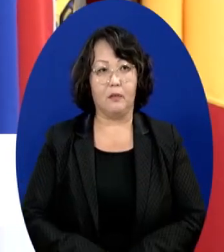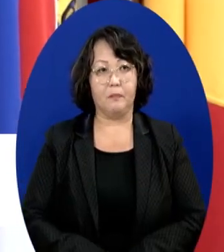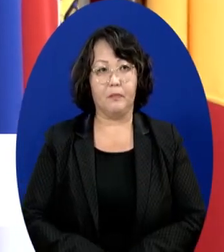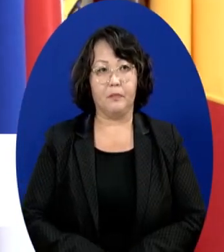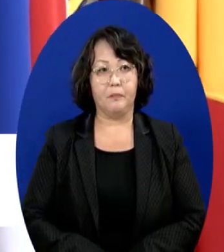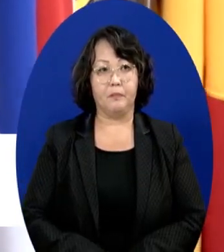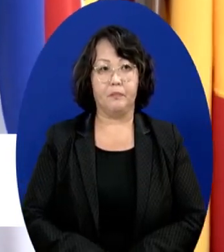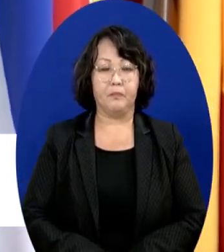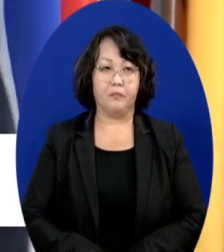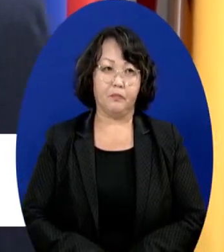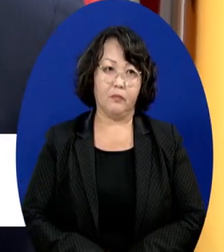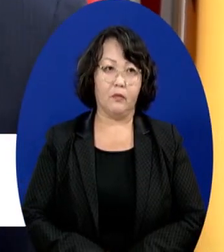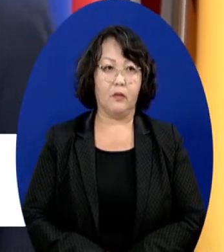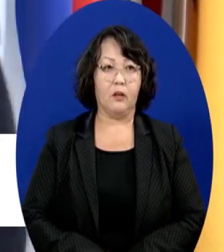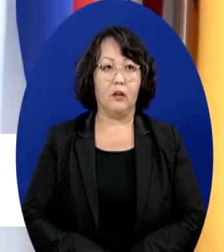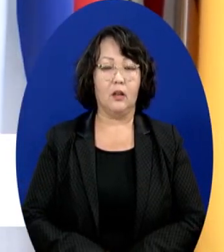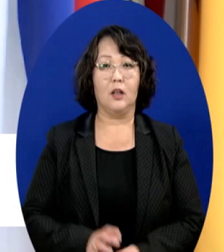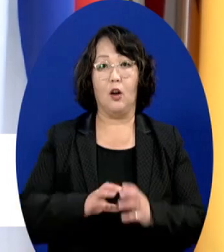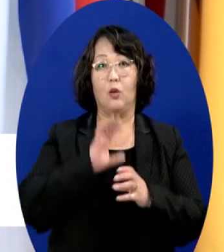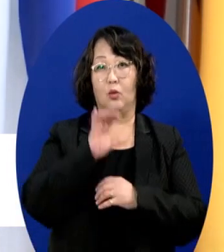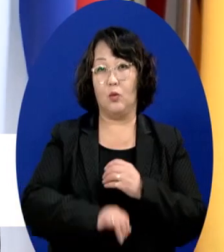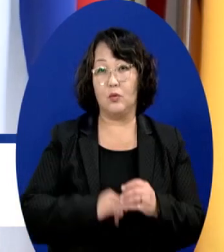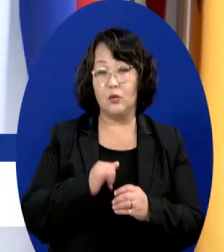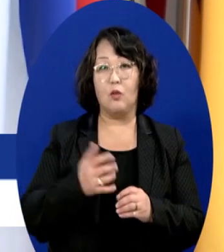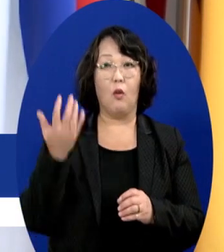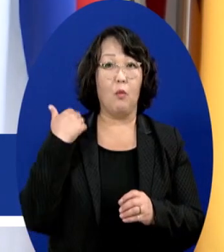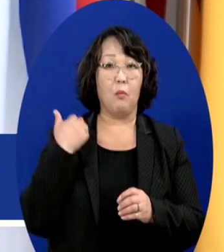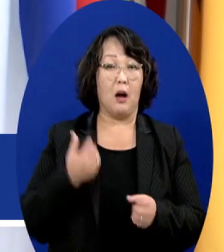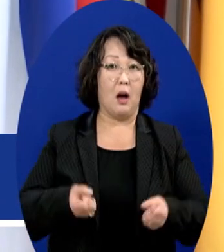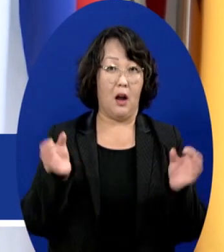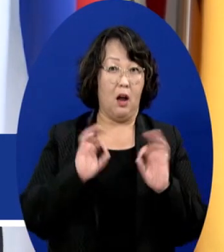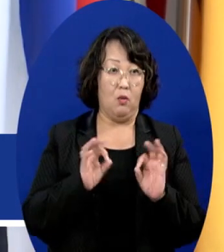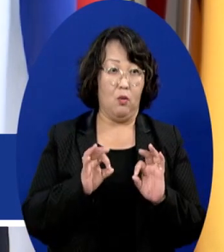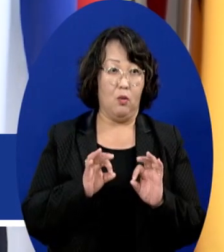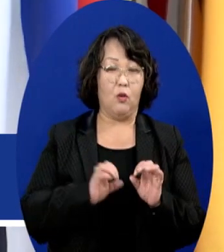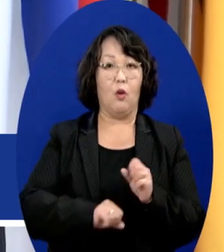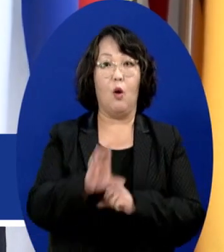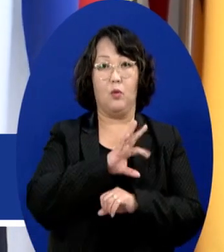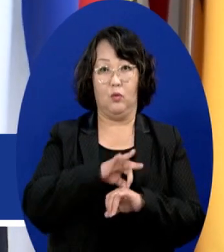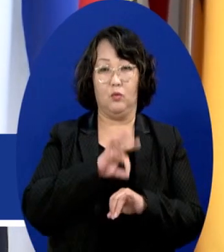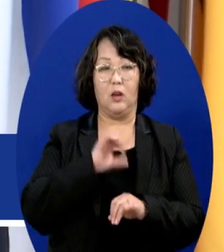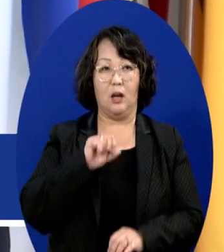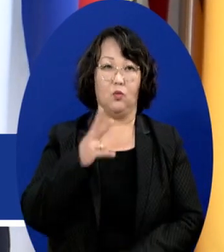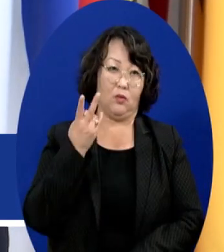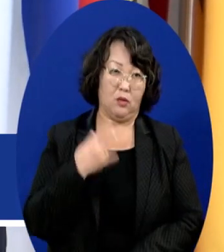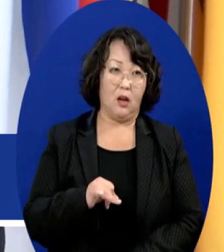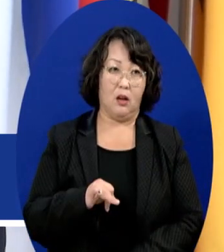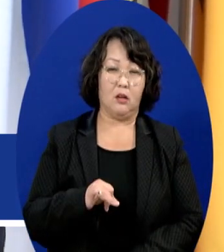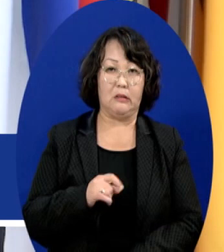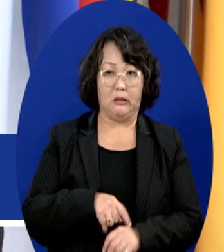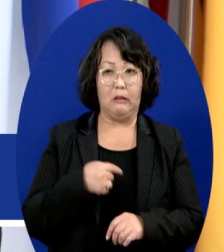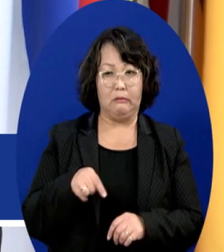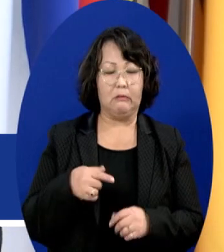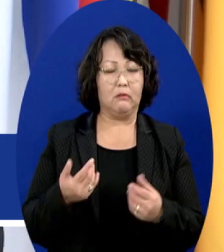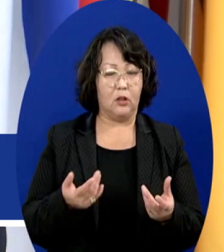It's my pride and privilege here to be standing. Дэлхийн ертөнцийн хувьд урд өмн тохиолж байгаагүй цар тахлын аюул эрсдэлтэй тулгарч байна.